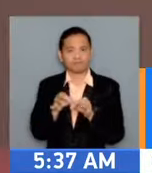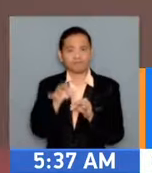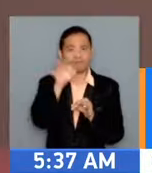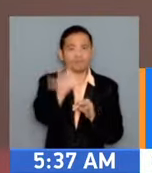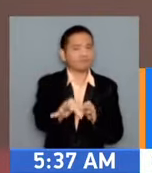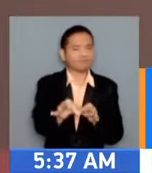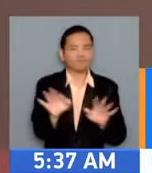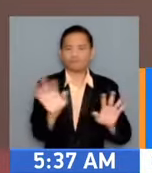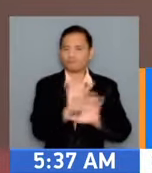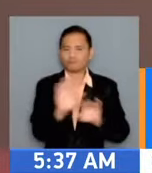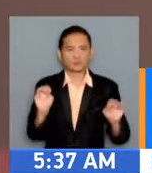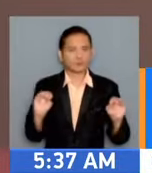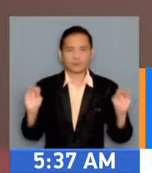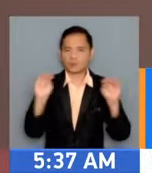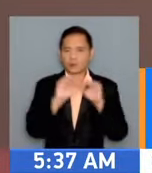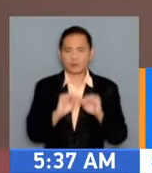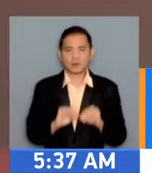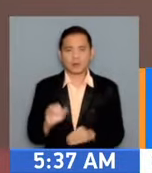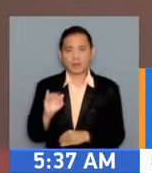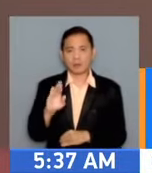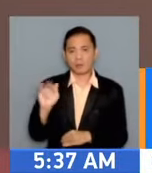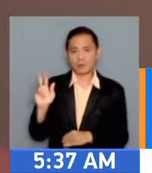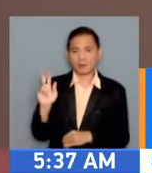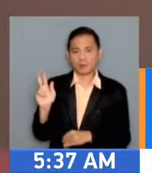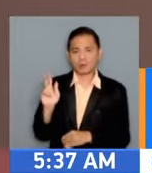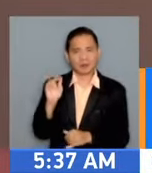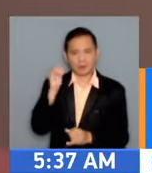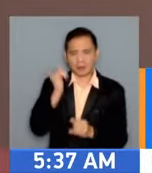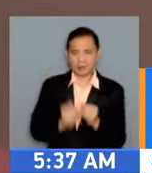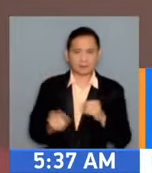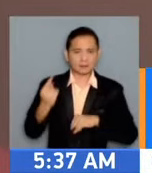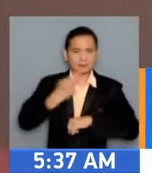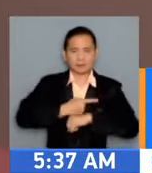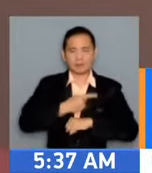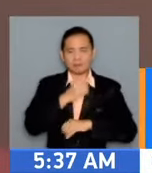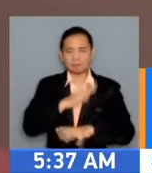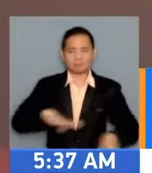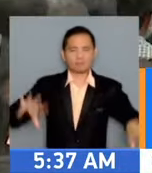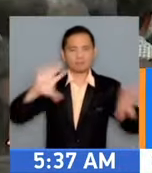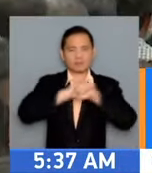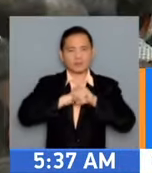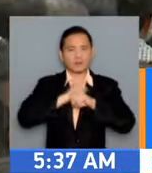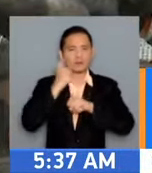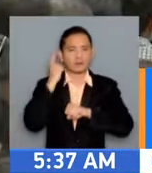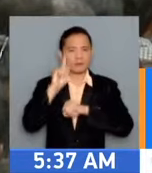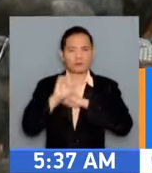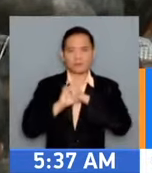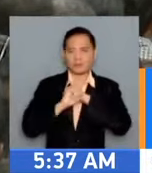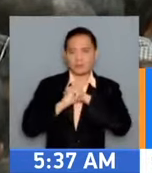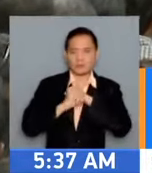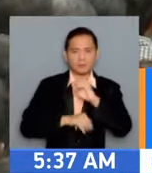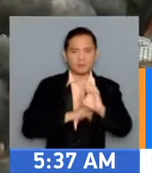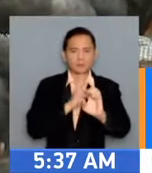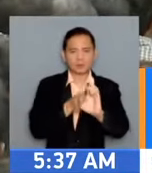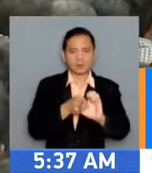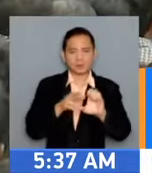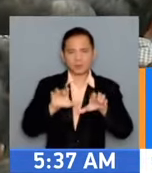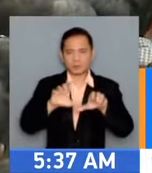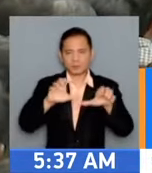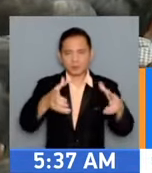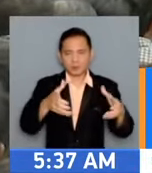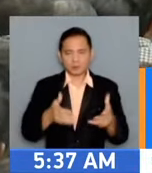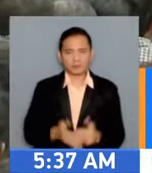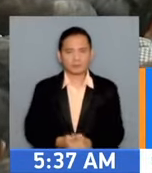para makapag-consolidate ang mga PUV sa ilalim ng modernization program ng pamahalaan. Sabi ng Pangulo, tiniyak ng pamahalaan na